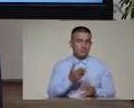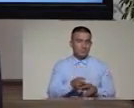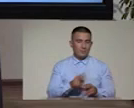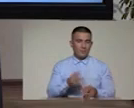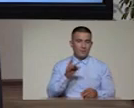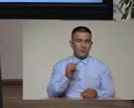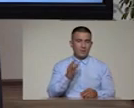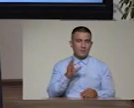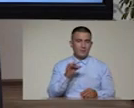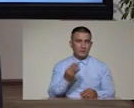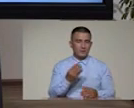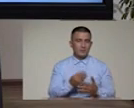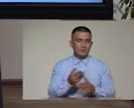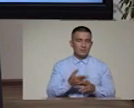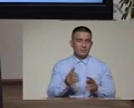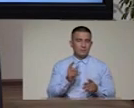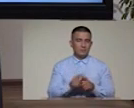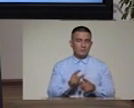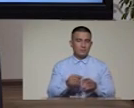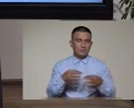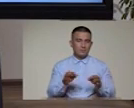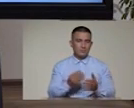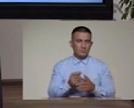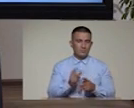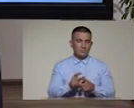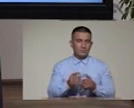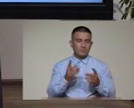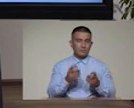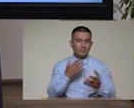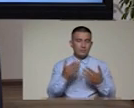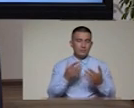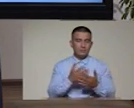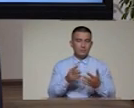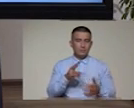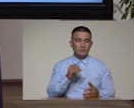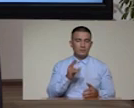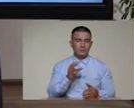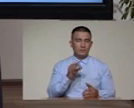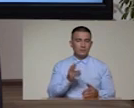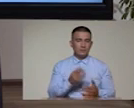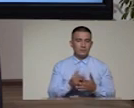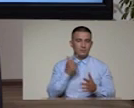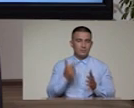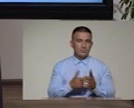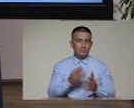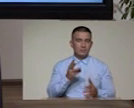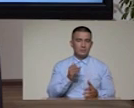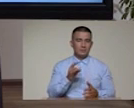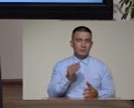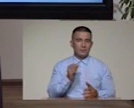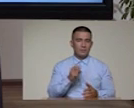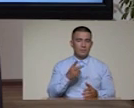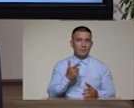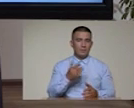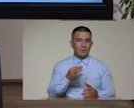turkumlarini mustaqil so'z turkumi sifatida o'rganishimiz va ularning leksik, grammatik, morfologik